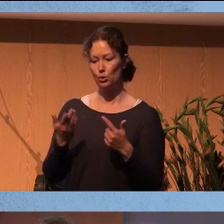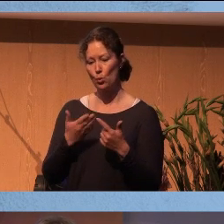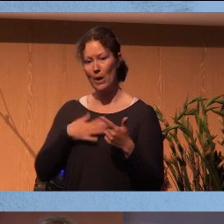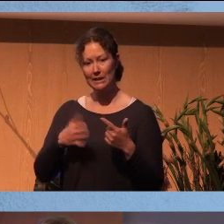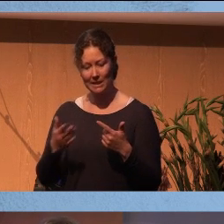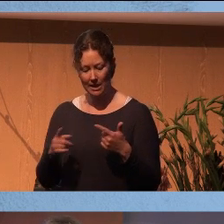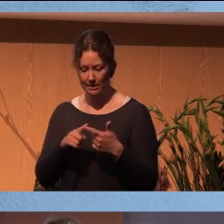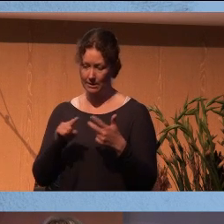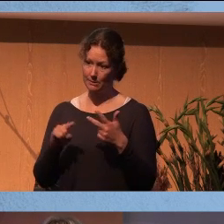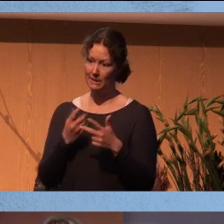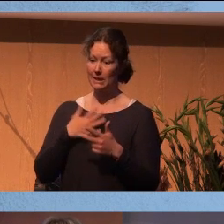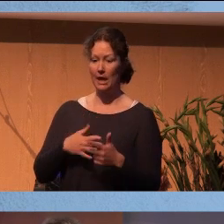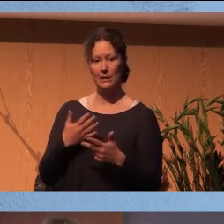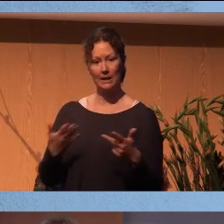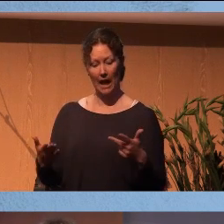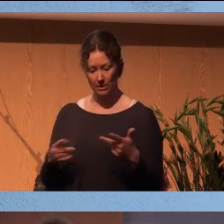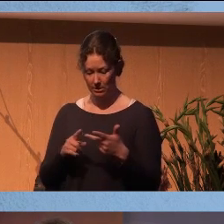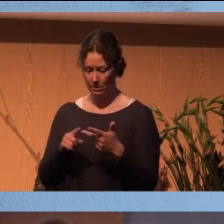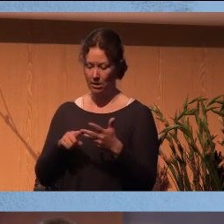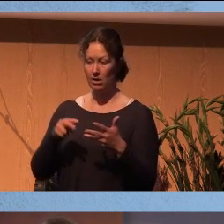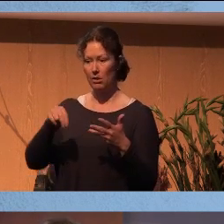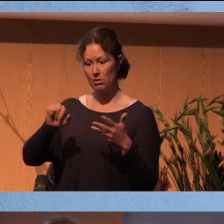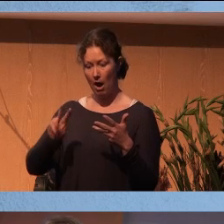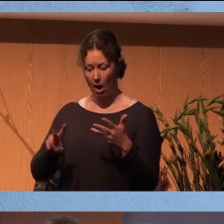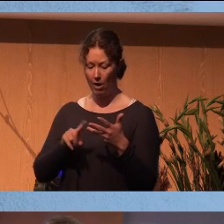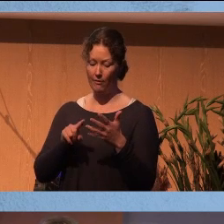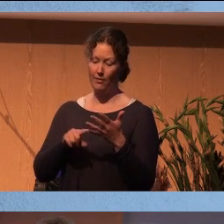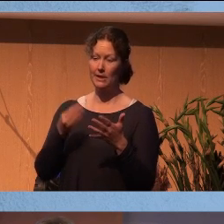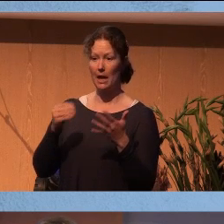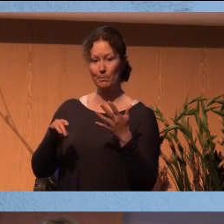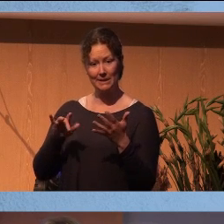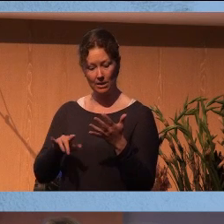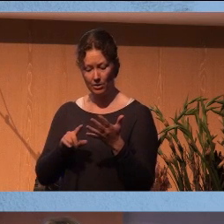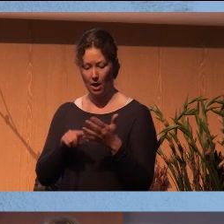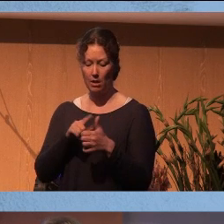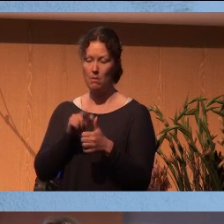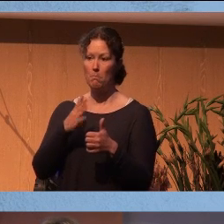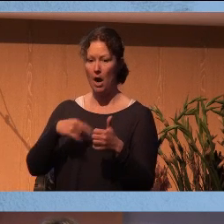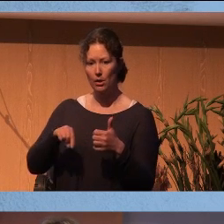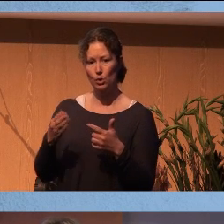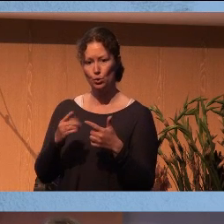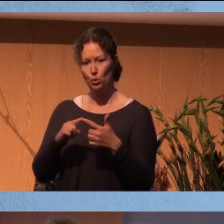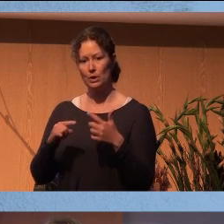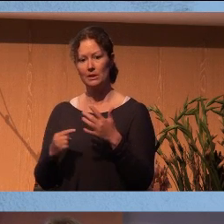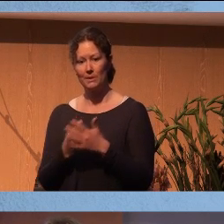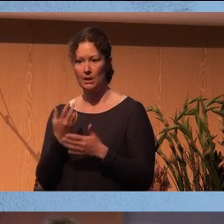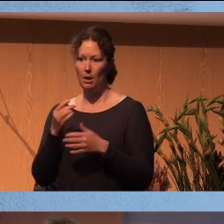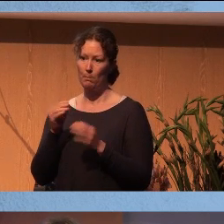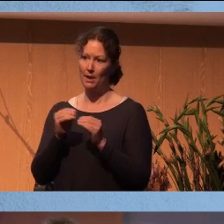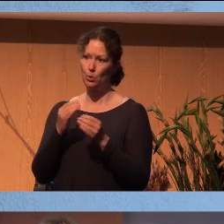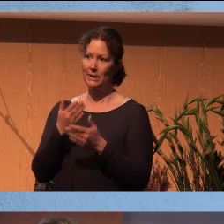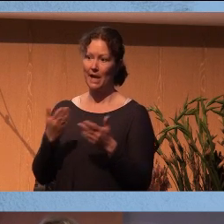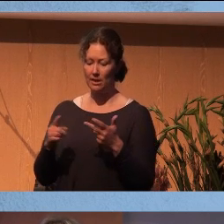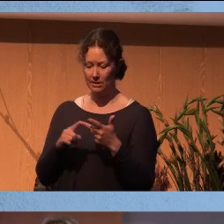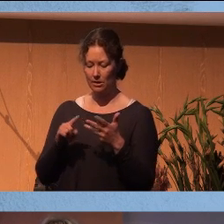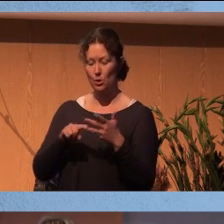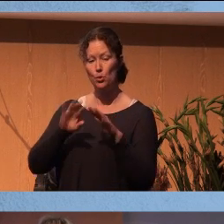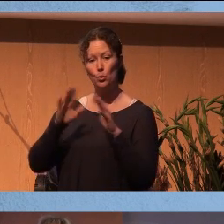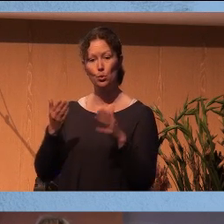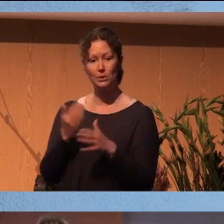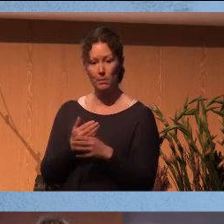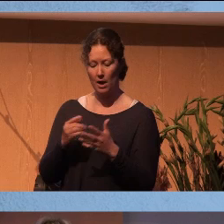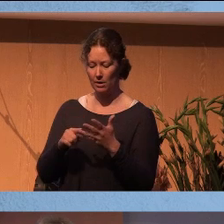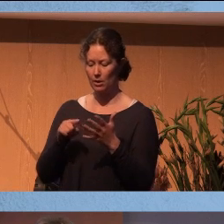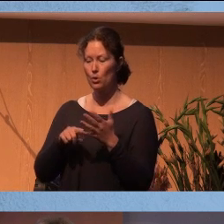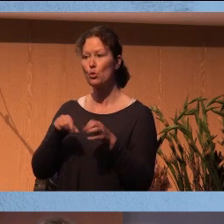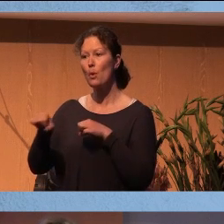skolehelsetjenesten, spesialisthelsetjenesten, NAV, hjelpemiddelsentralen, barnehage eller skole, spesialpedagogiske tjenester, husbanken, den